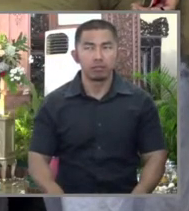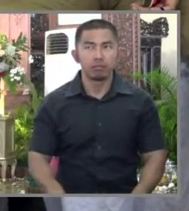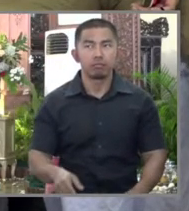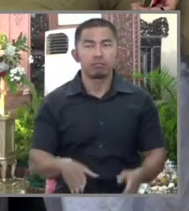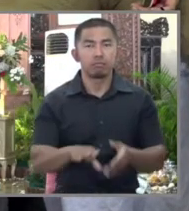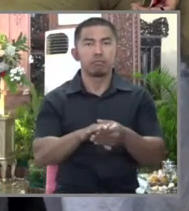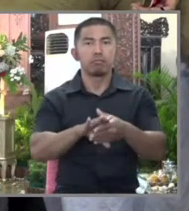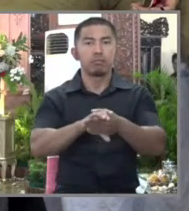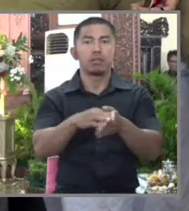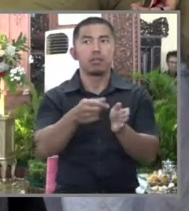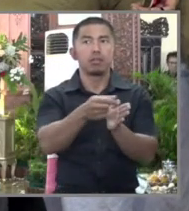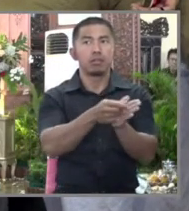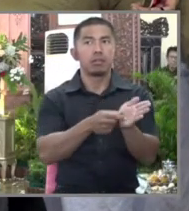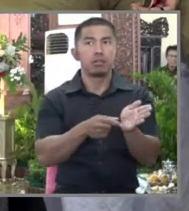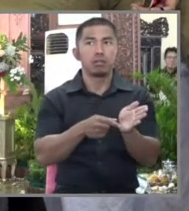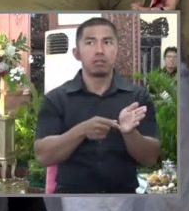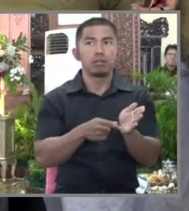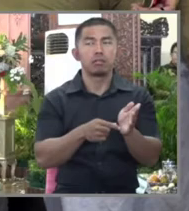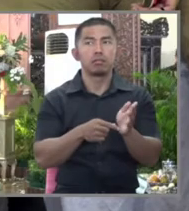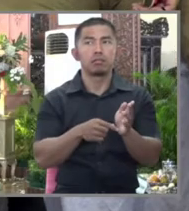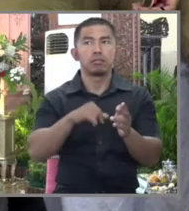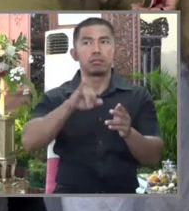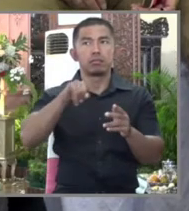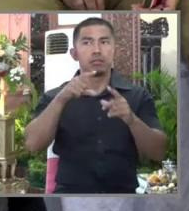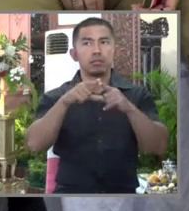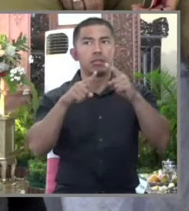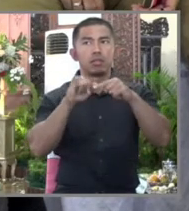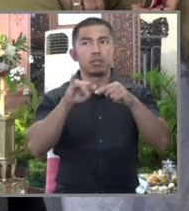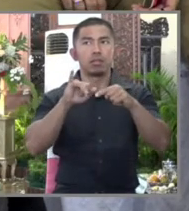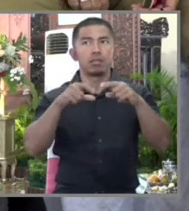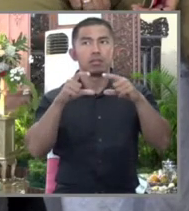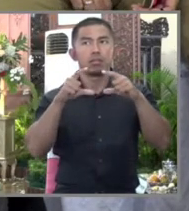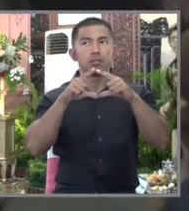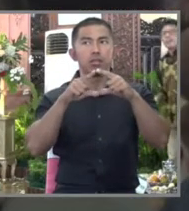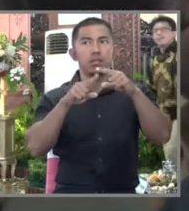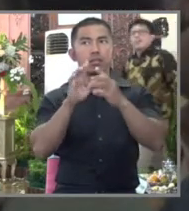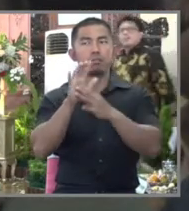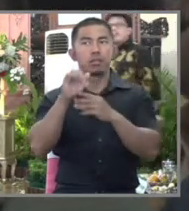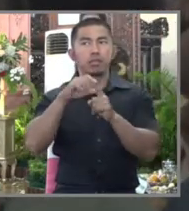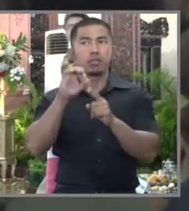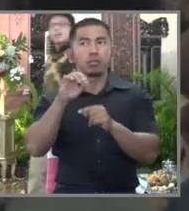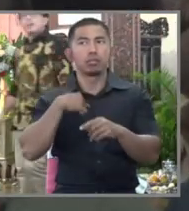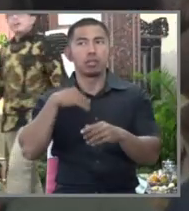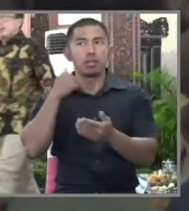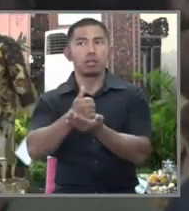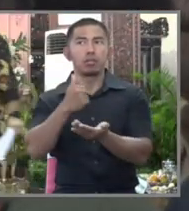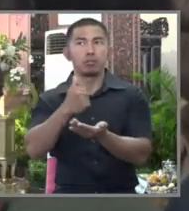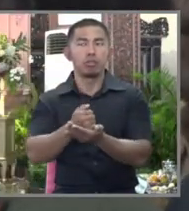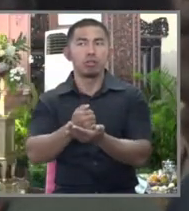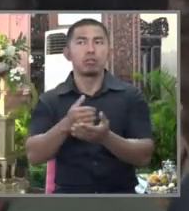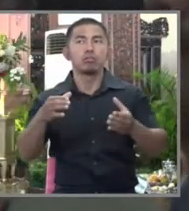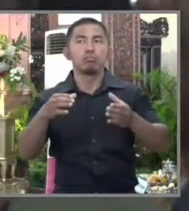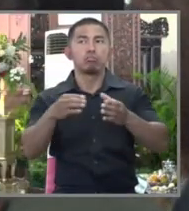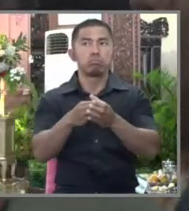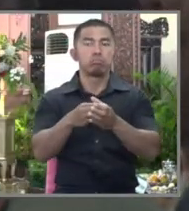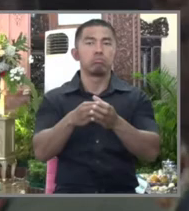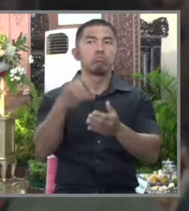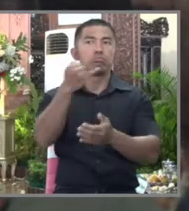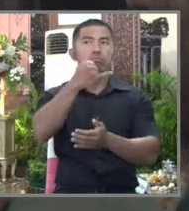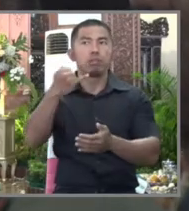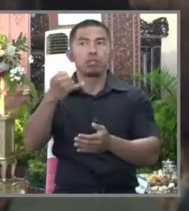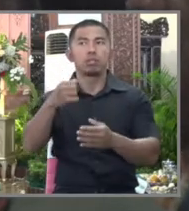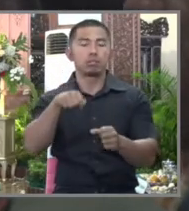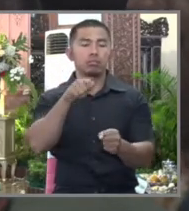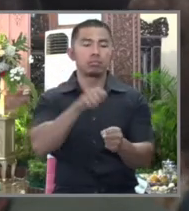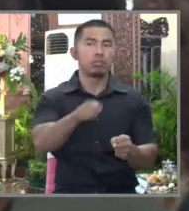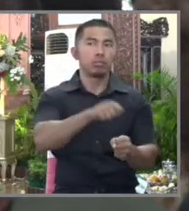Perkenalkan, nama saya Yanti Jatmiko. Saya selaku Ketua Paguyuban Batik Jepara Biung Pralodo.